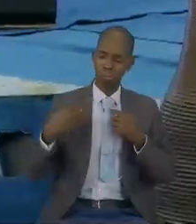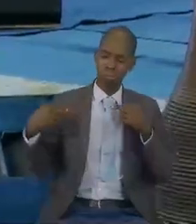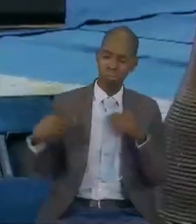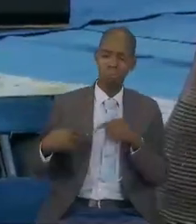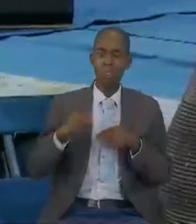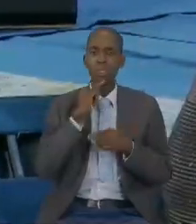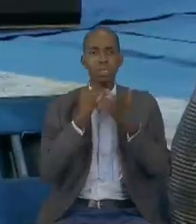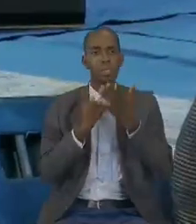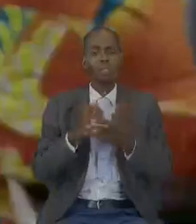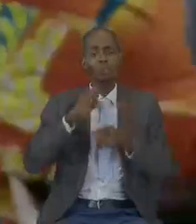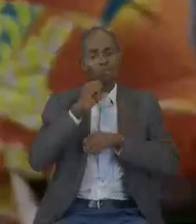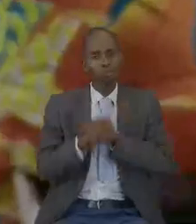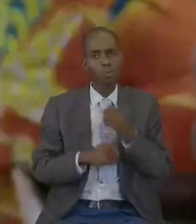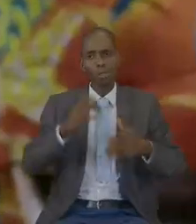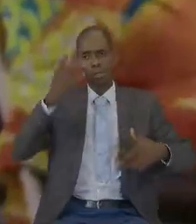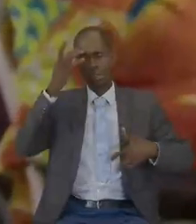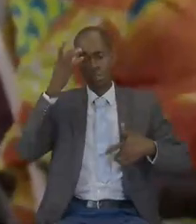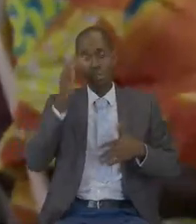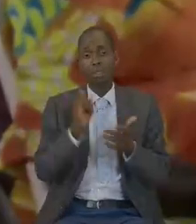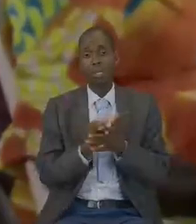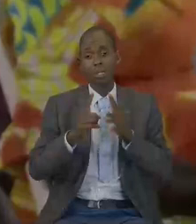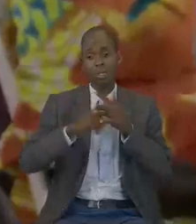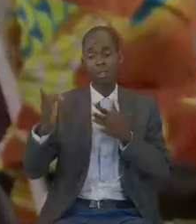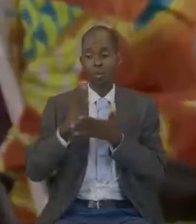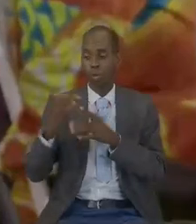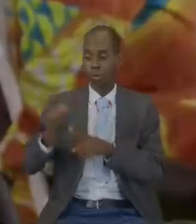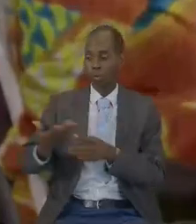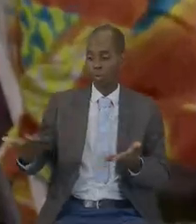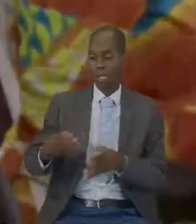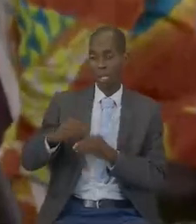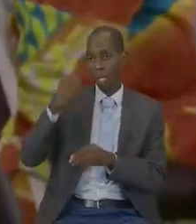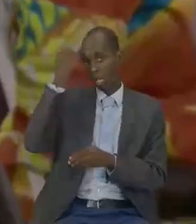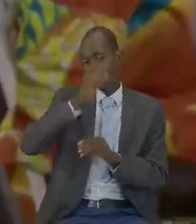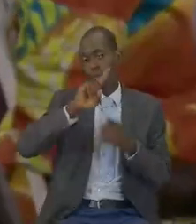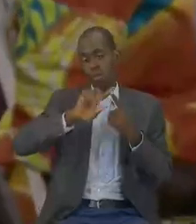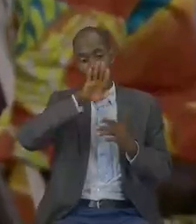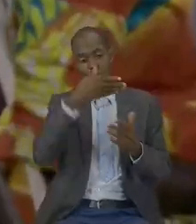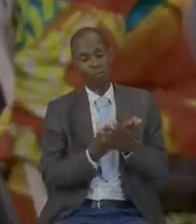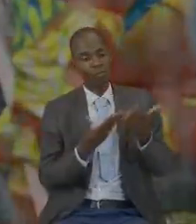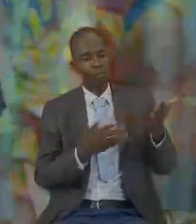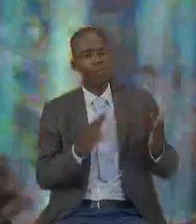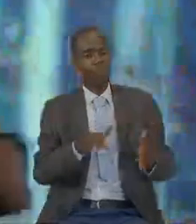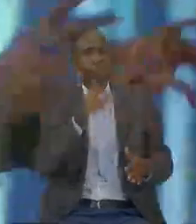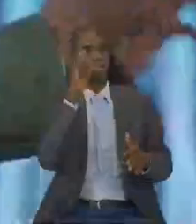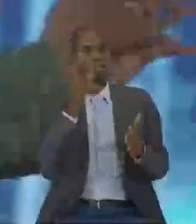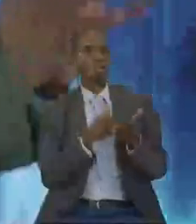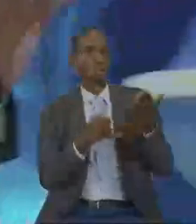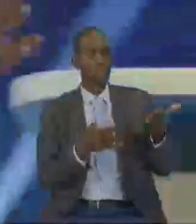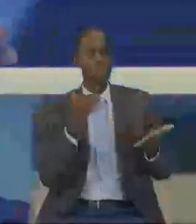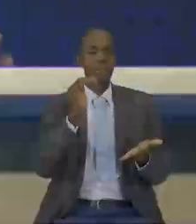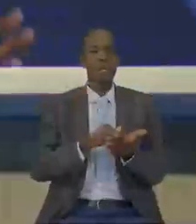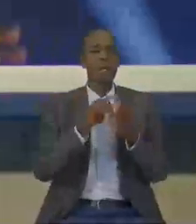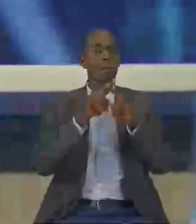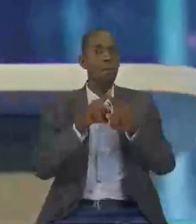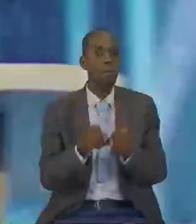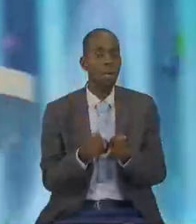et les troubles, les souffrances et les maladies qu'on fuyait ici en Afrique. Quand nous serons là-bas,